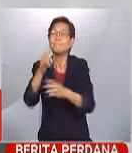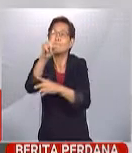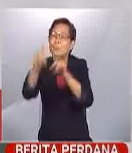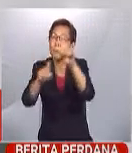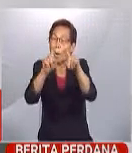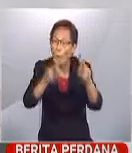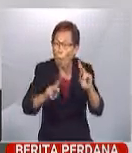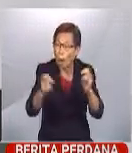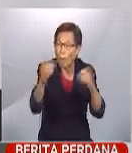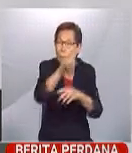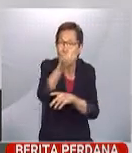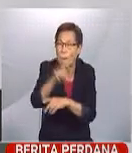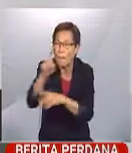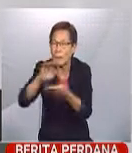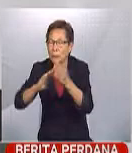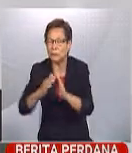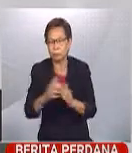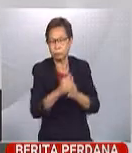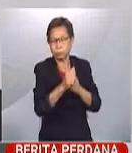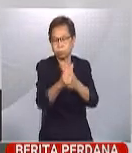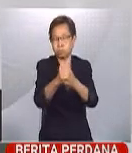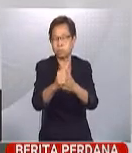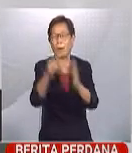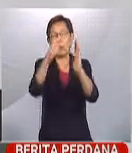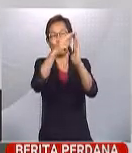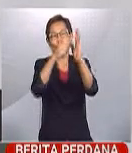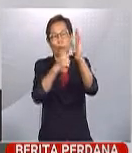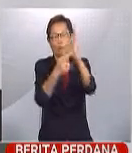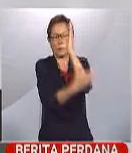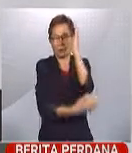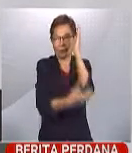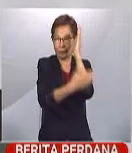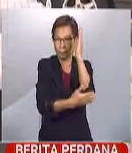ini yang menjadi salah satu tonggak rukun negara.